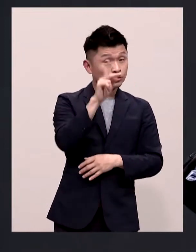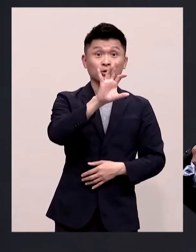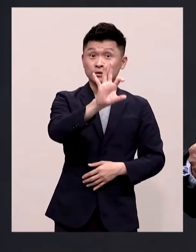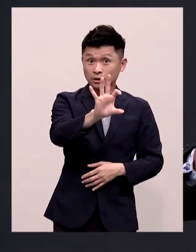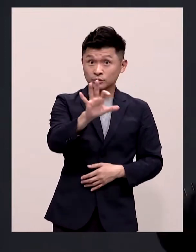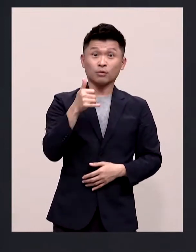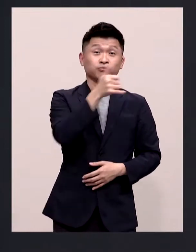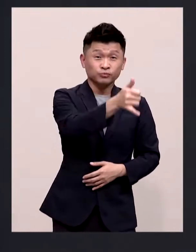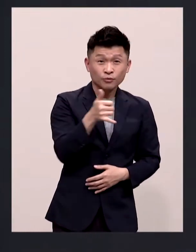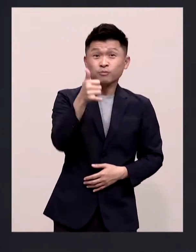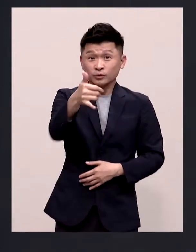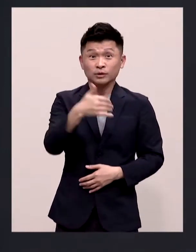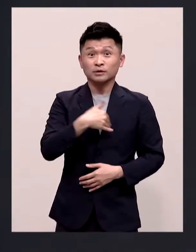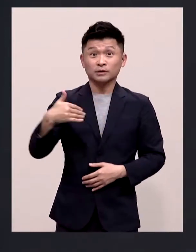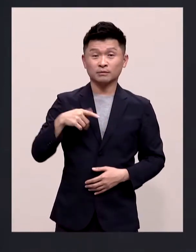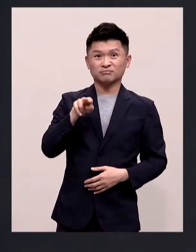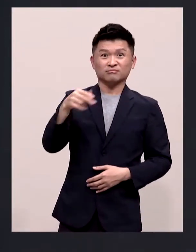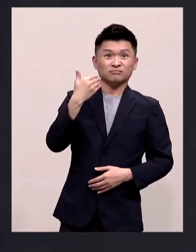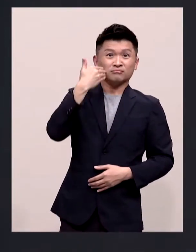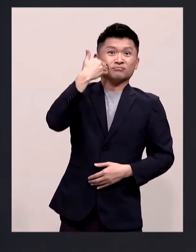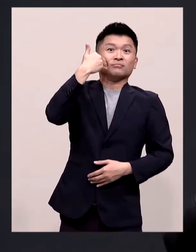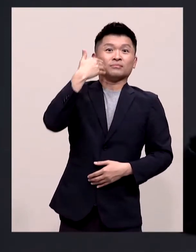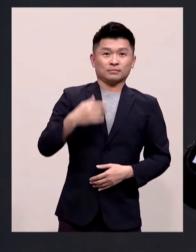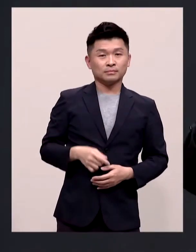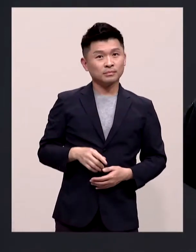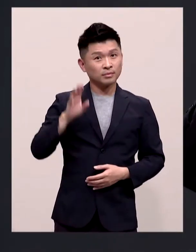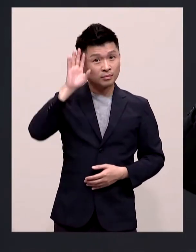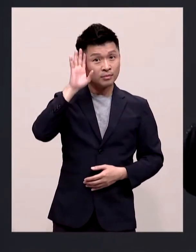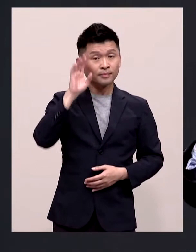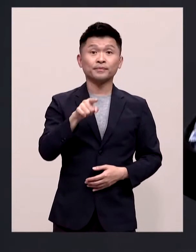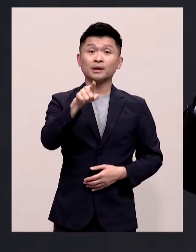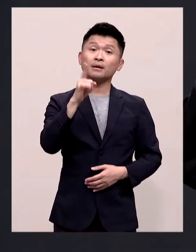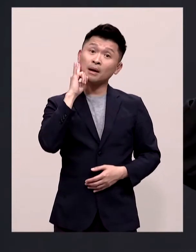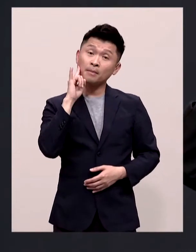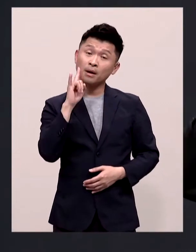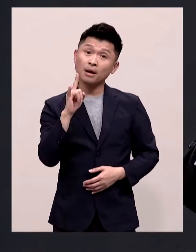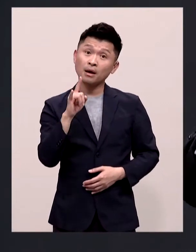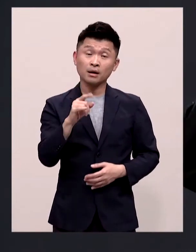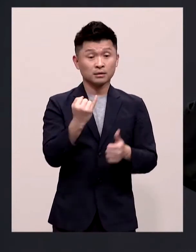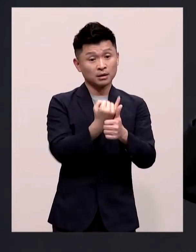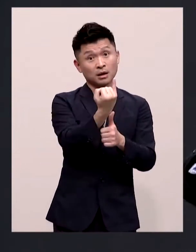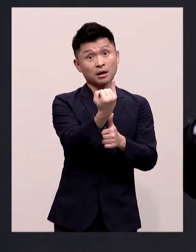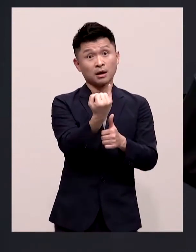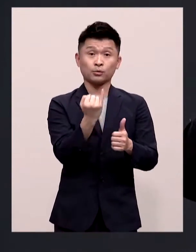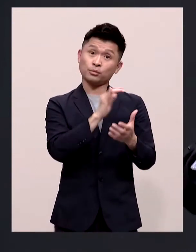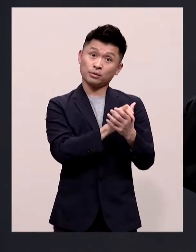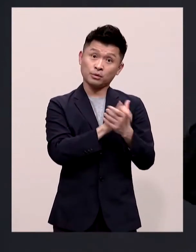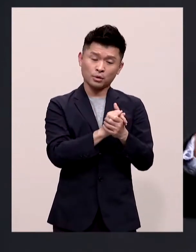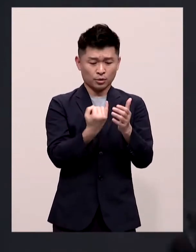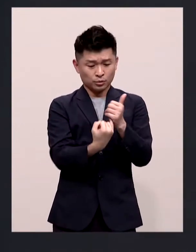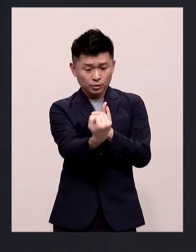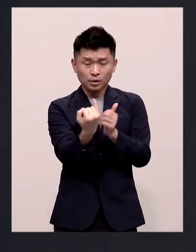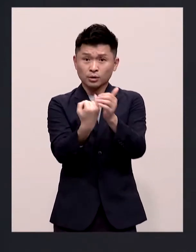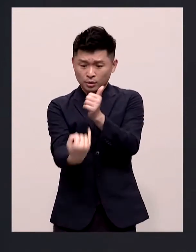所 公共廁所這是要怕死人的各位 你家沒有媽媽嗎你沒有母嗎 你沒有女朋友沒有女